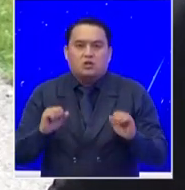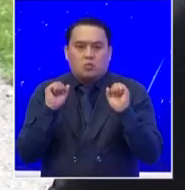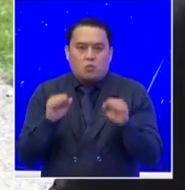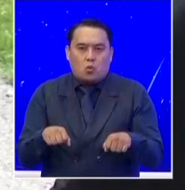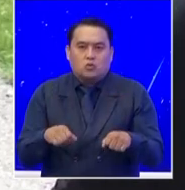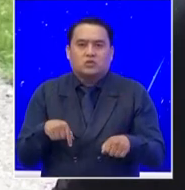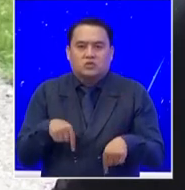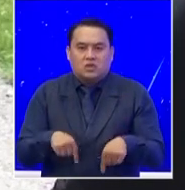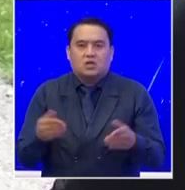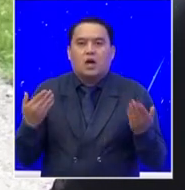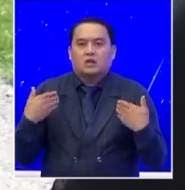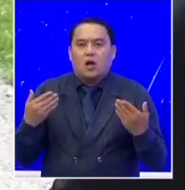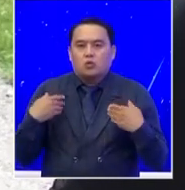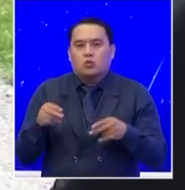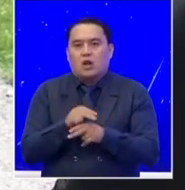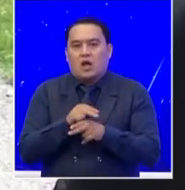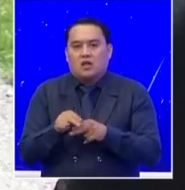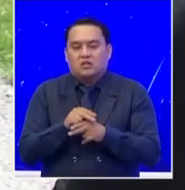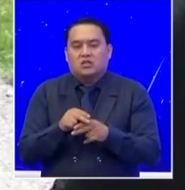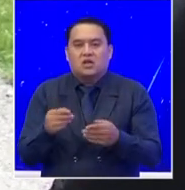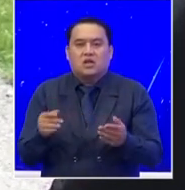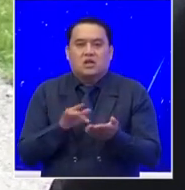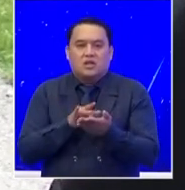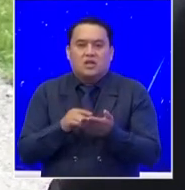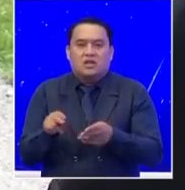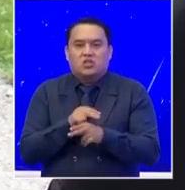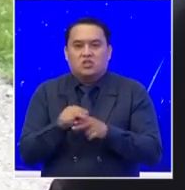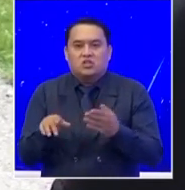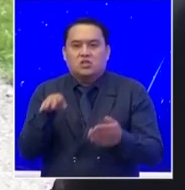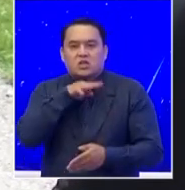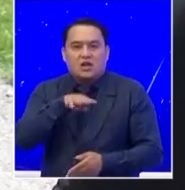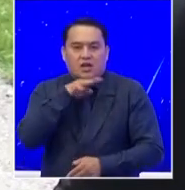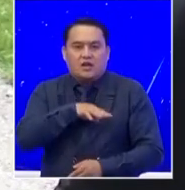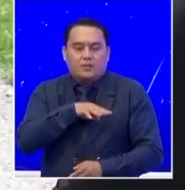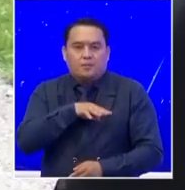только отдохнуть, но и получить лечение при санатории, профилактории города Тикили.